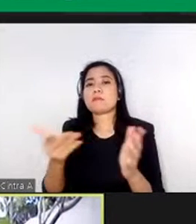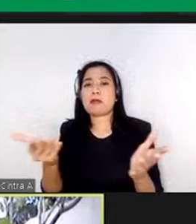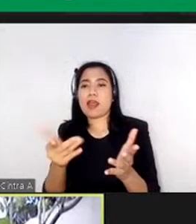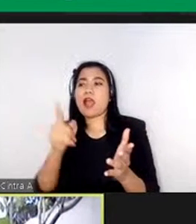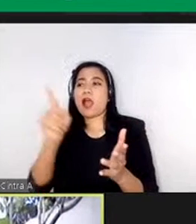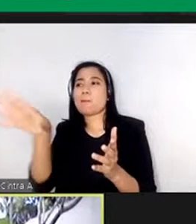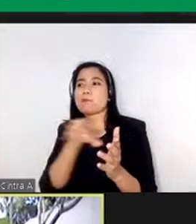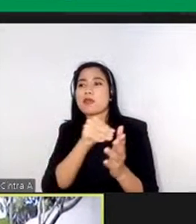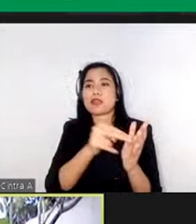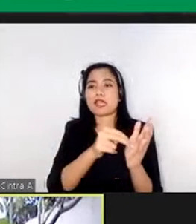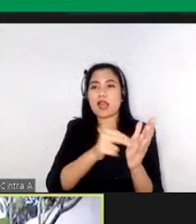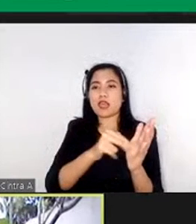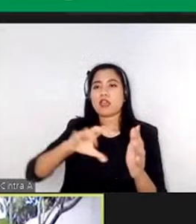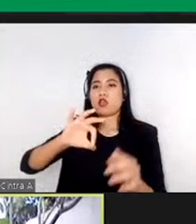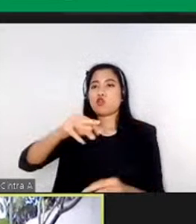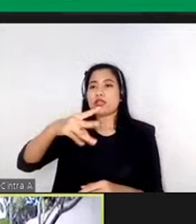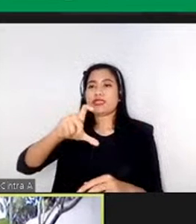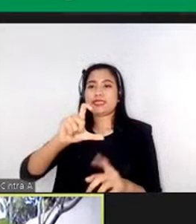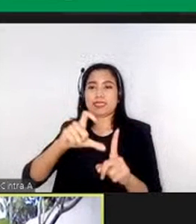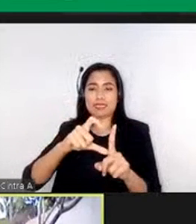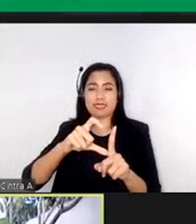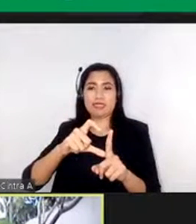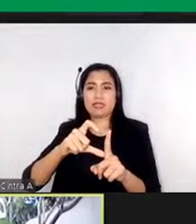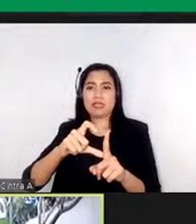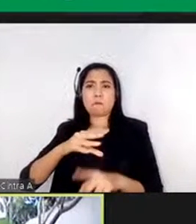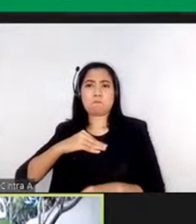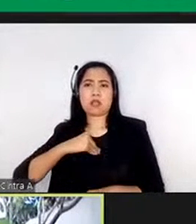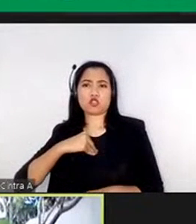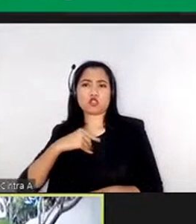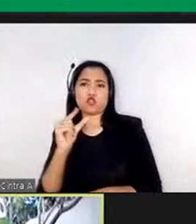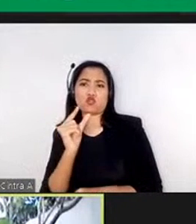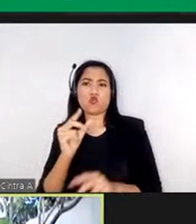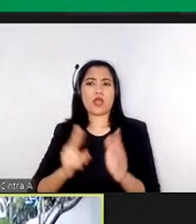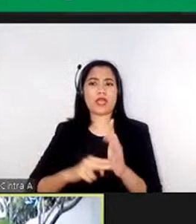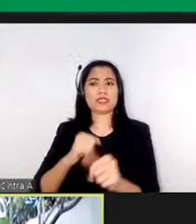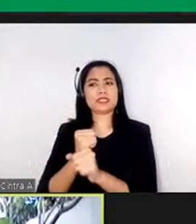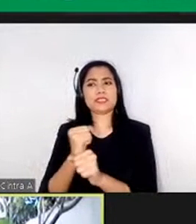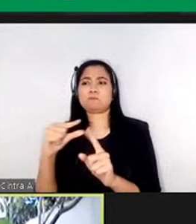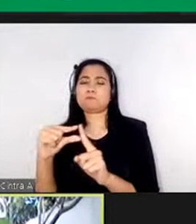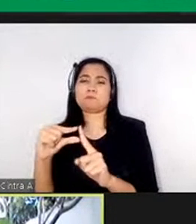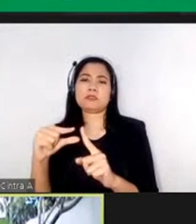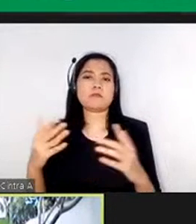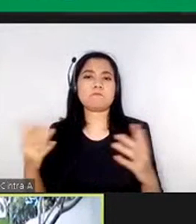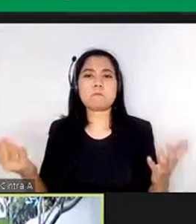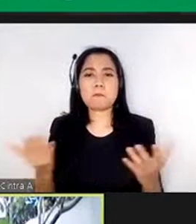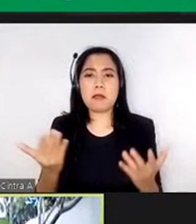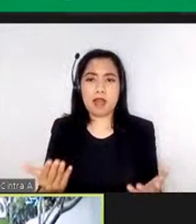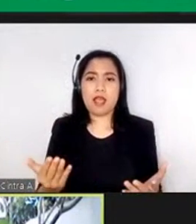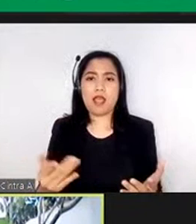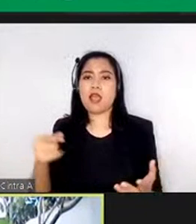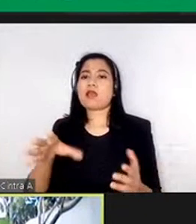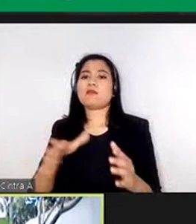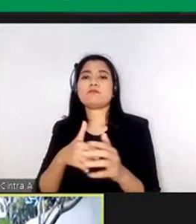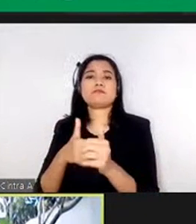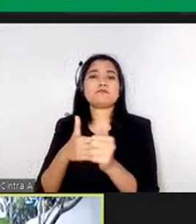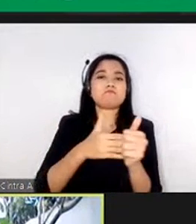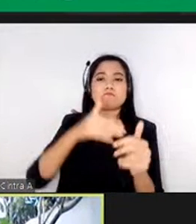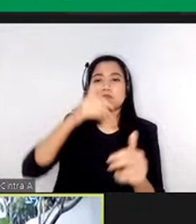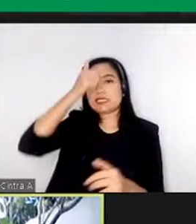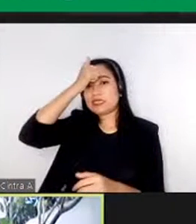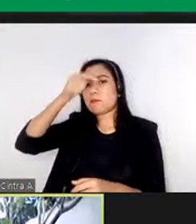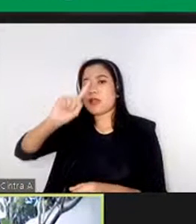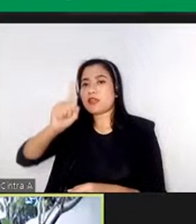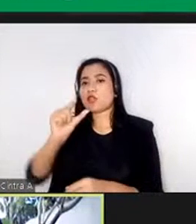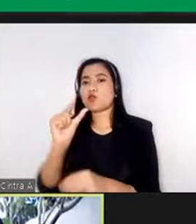juga ee apa maksudnya unungp unungpsnya adalah yang besarnya lagi gitu prinsip-prinsipnya ada di unpis nah